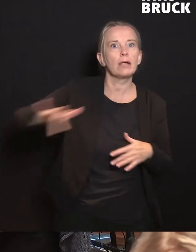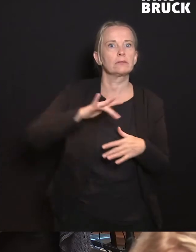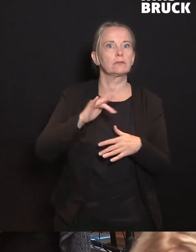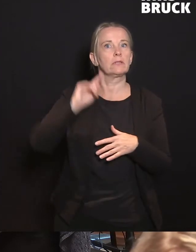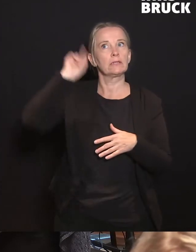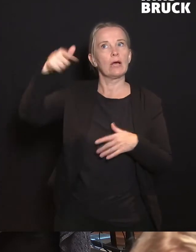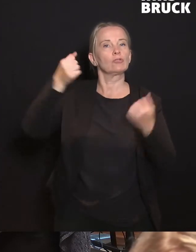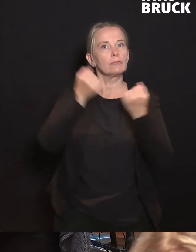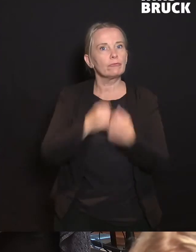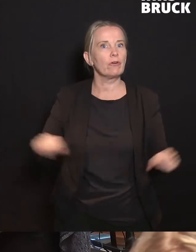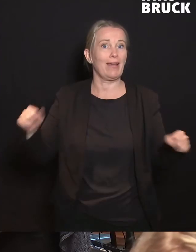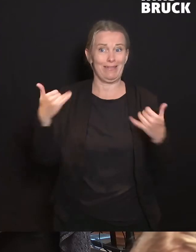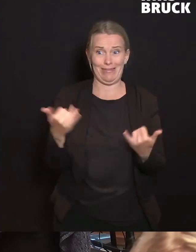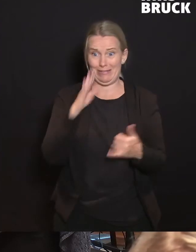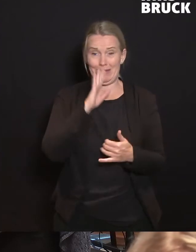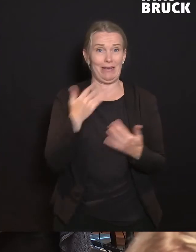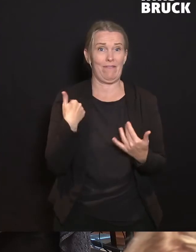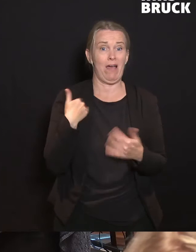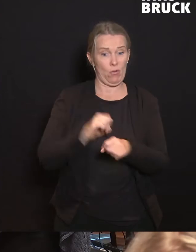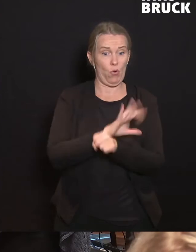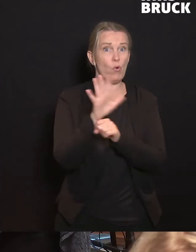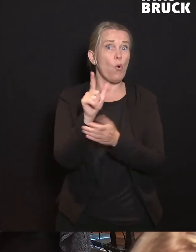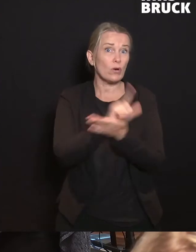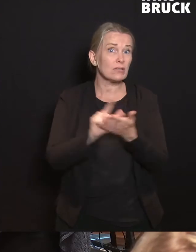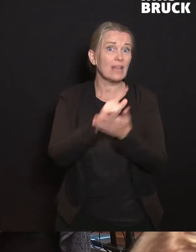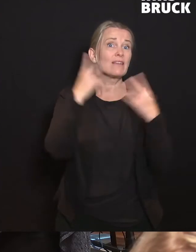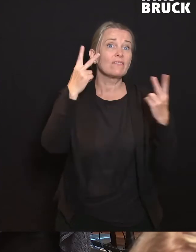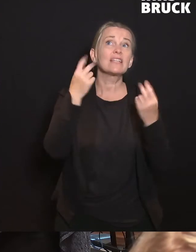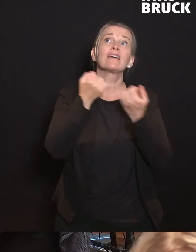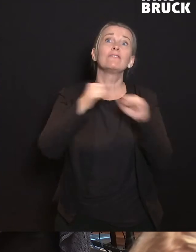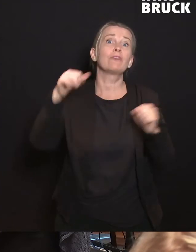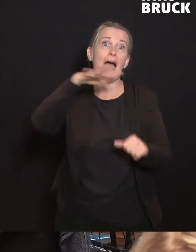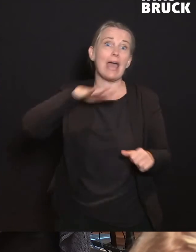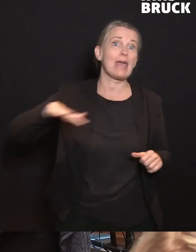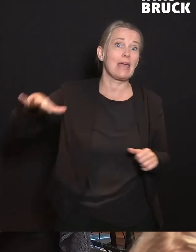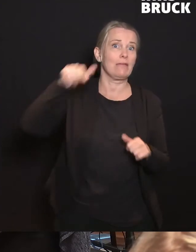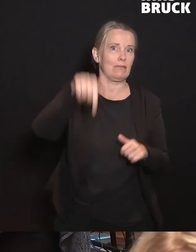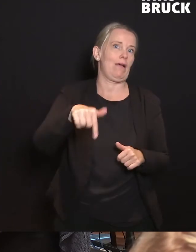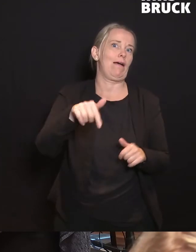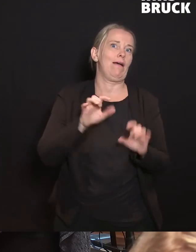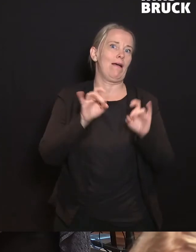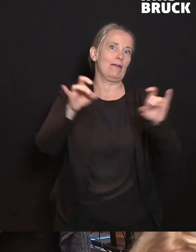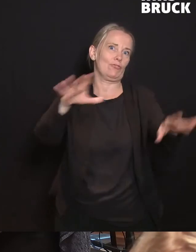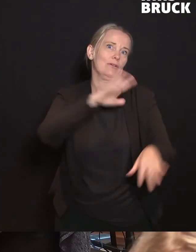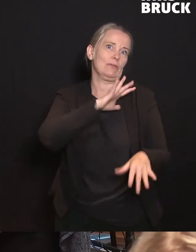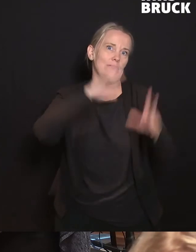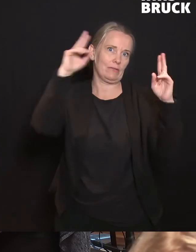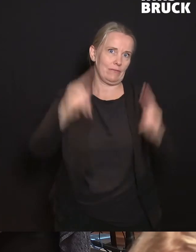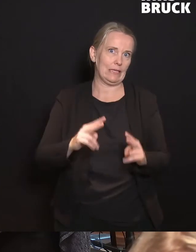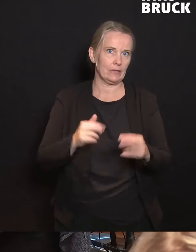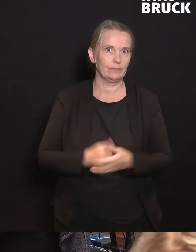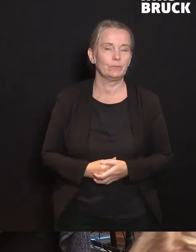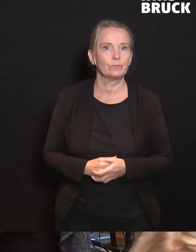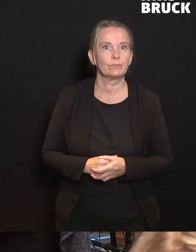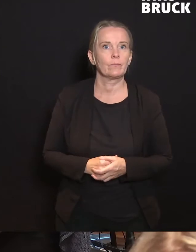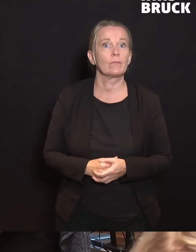allem in dieser Corona-Zeit ist es wichtig, dass die Leute im Freien Plätze haben, weil wir wissen, dass dort die Ansteckungsrisiken wesentlich minimierter sein.